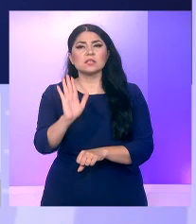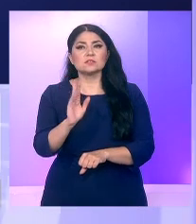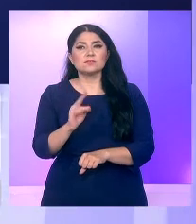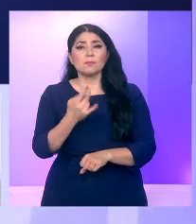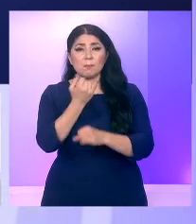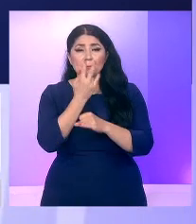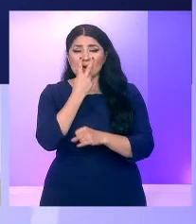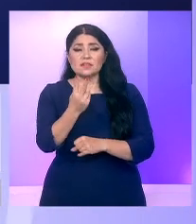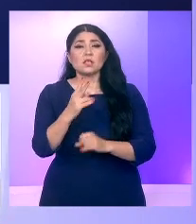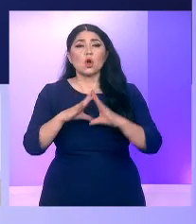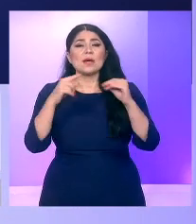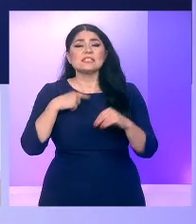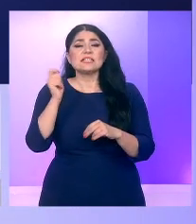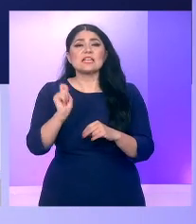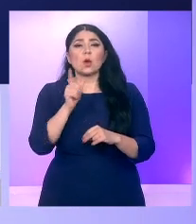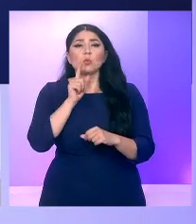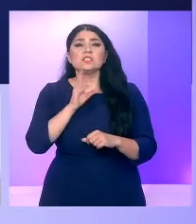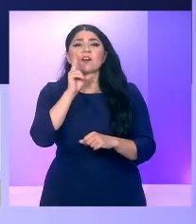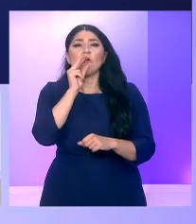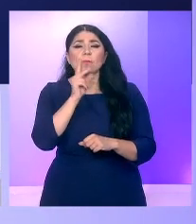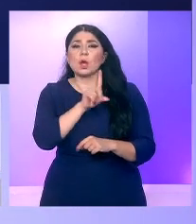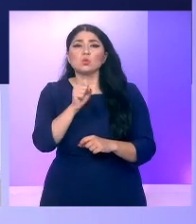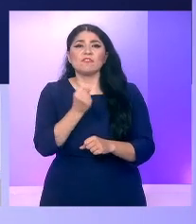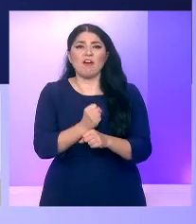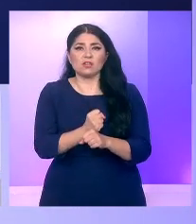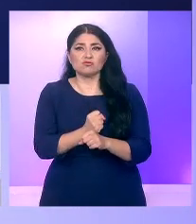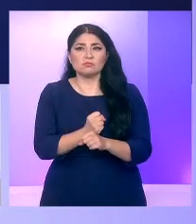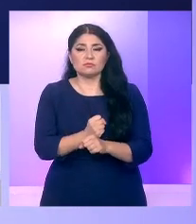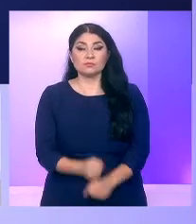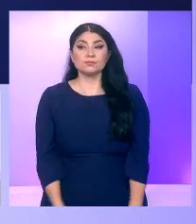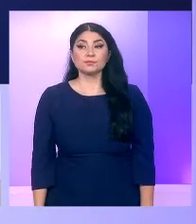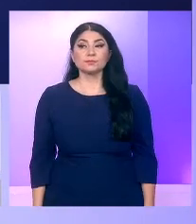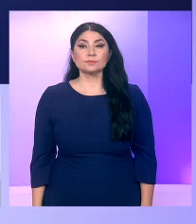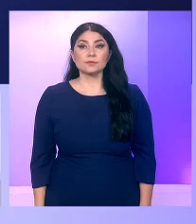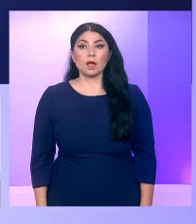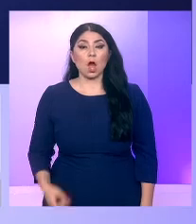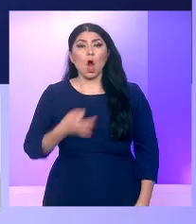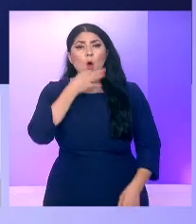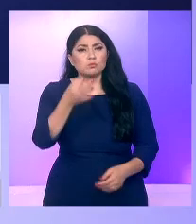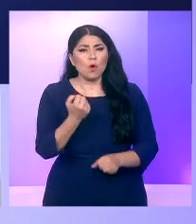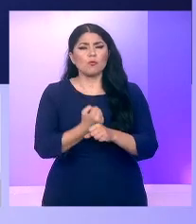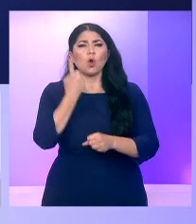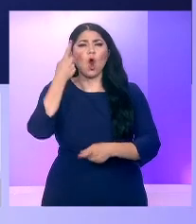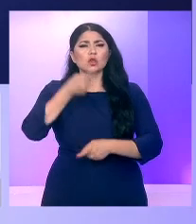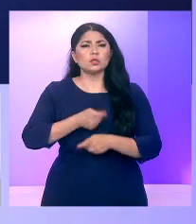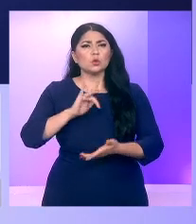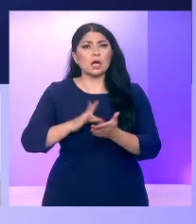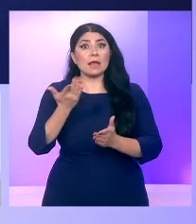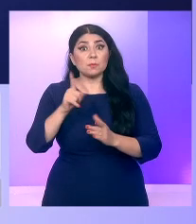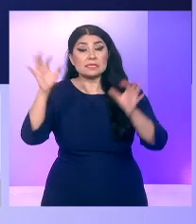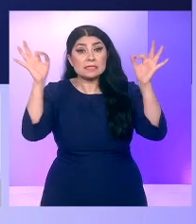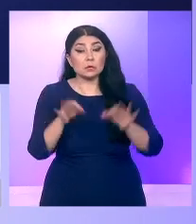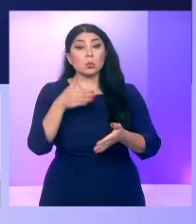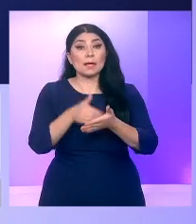România e de fapt țara vorbelor, nu țara faptelor? Pentru că au dat o ordonanță de urgență care ar fi trebuit să